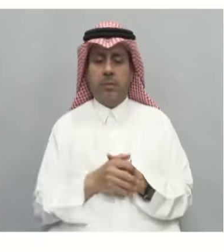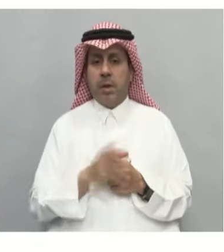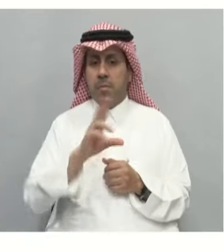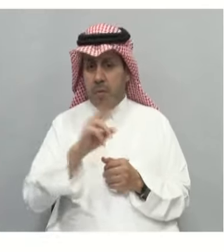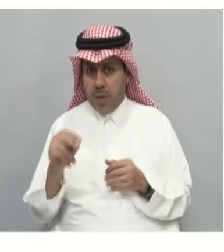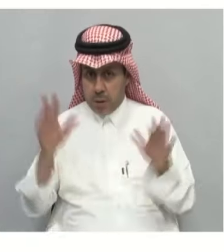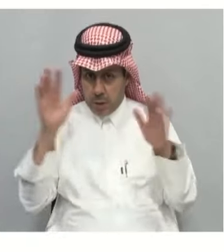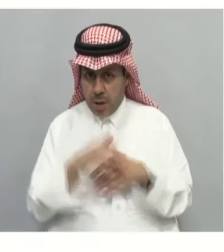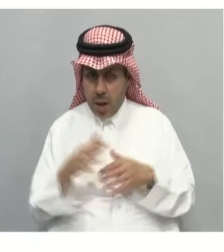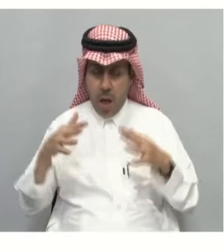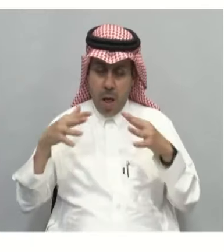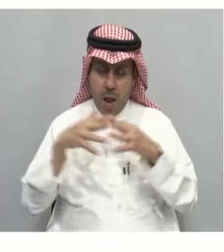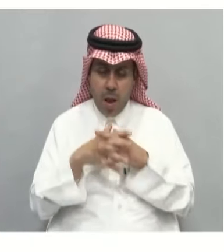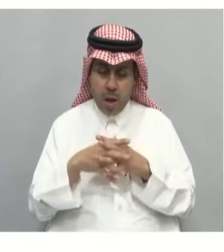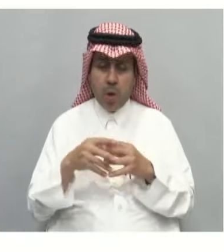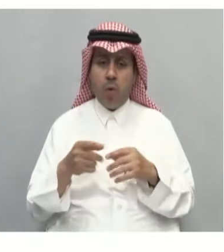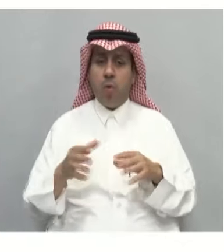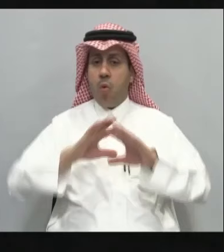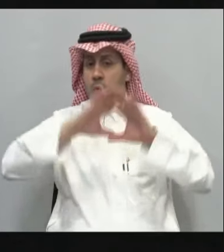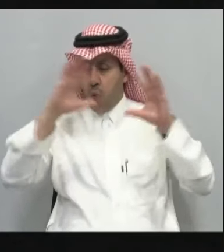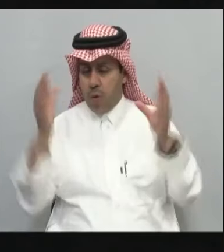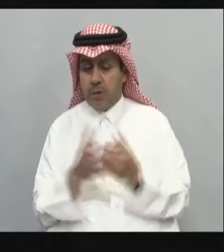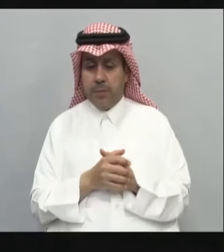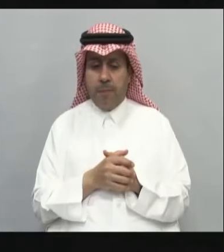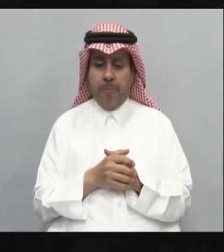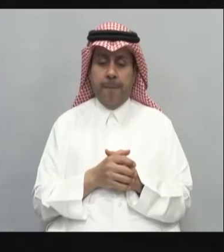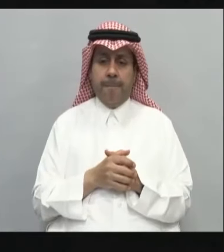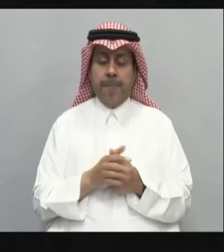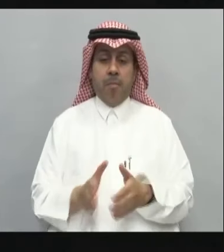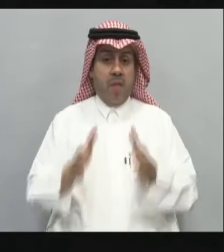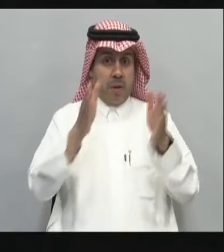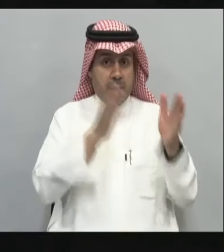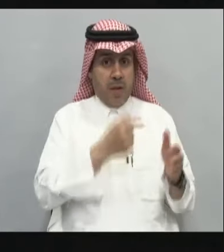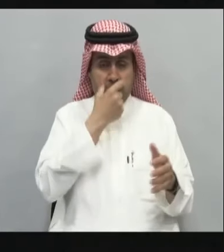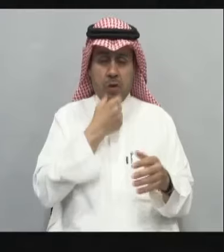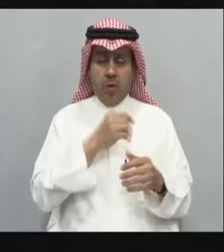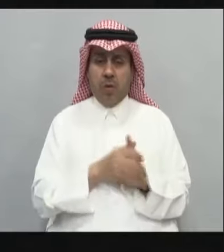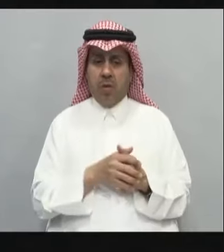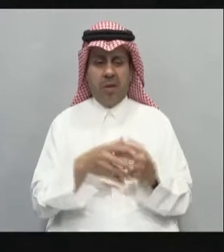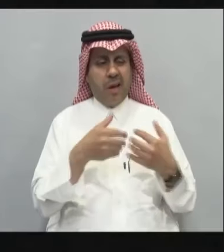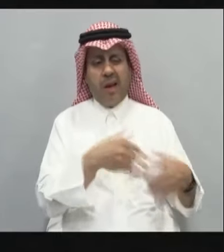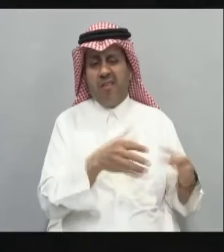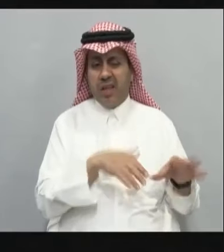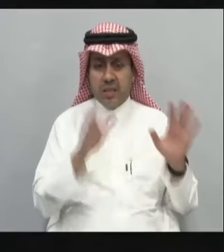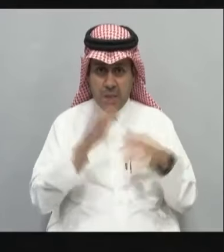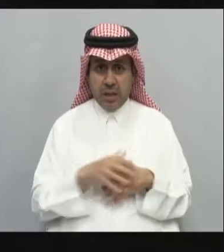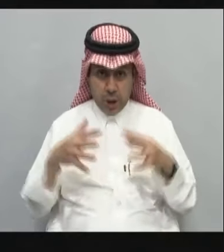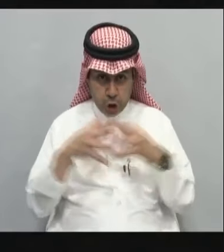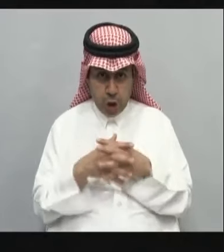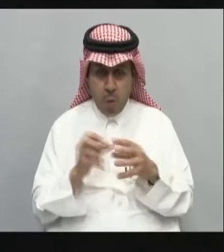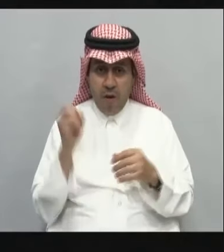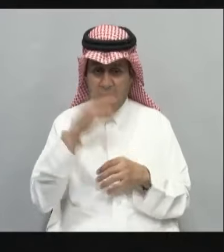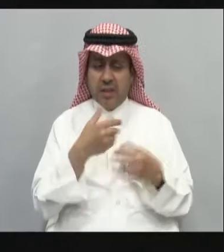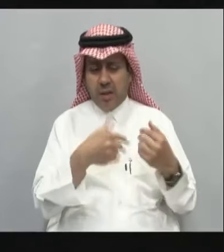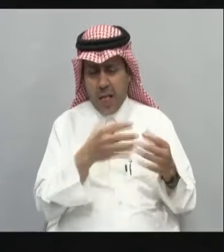الليل كله فهل بعد هذا الحديث نفرق في اداء صلاه العشاء وصلاه